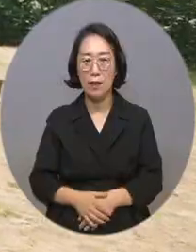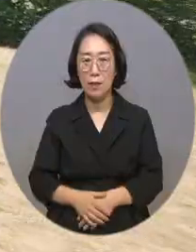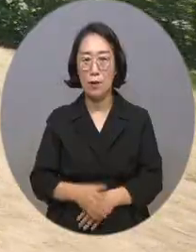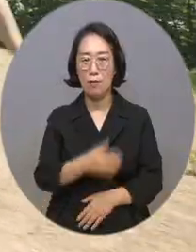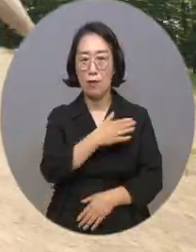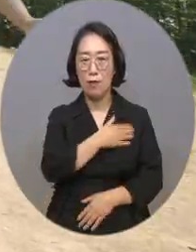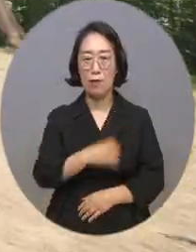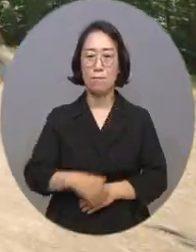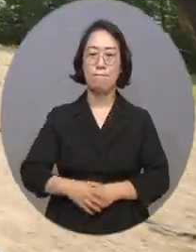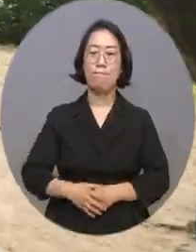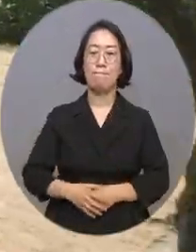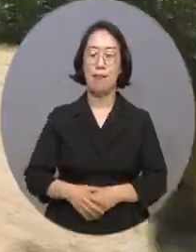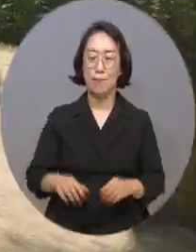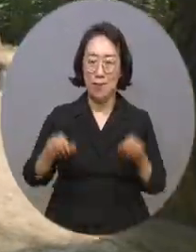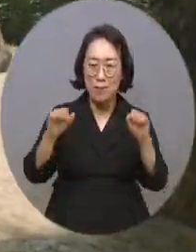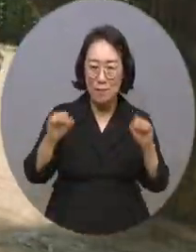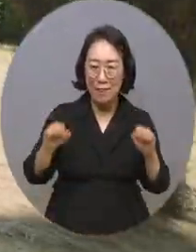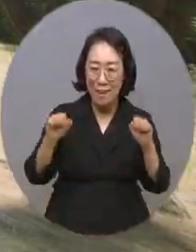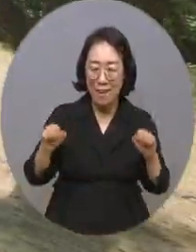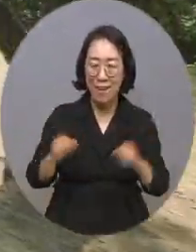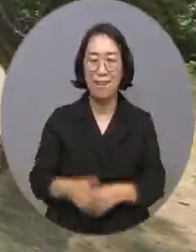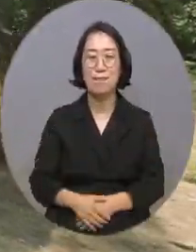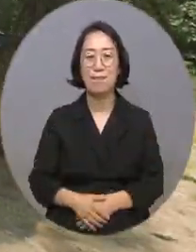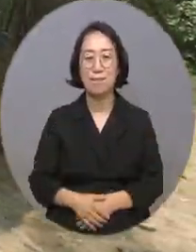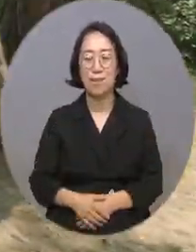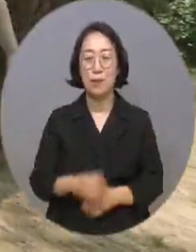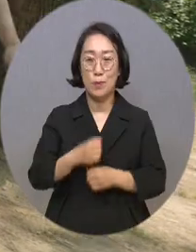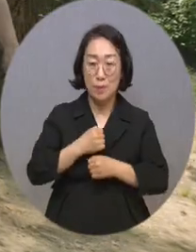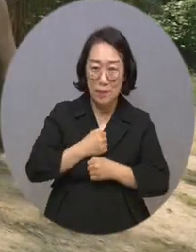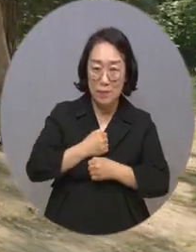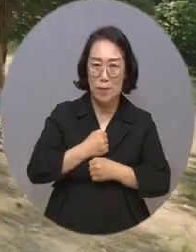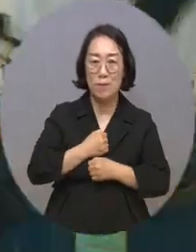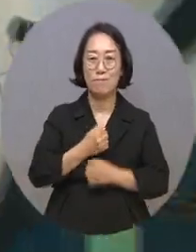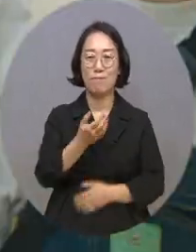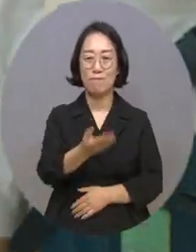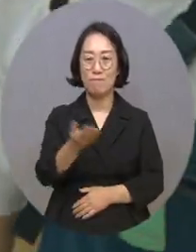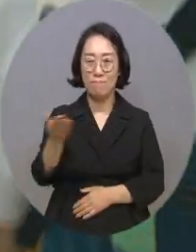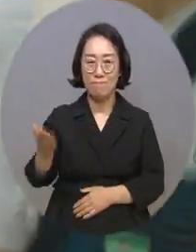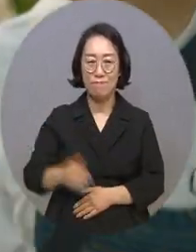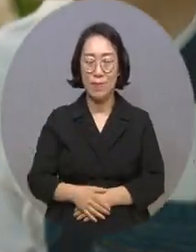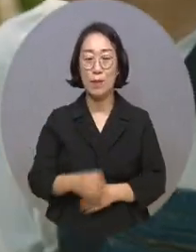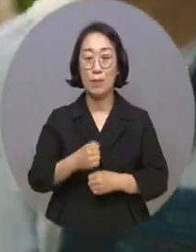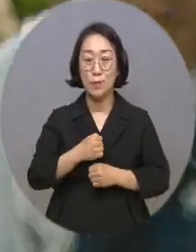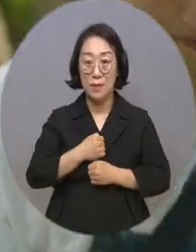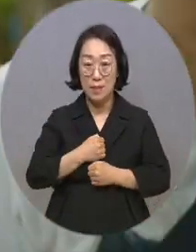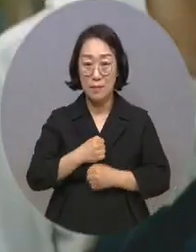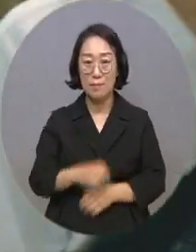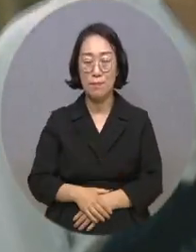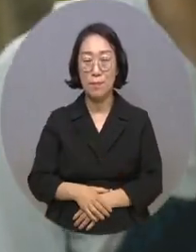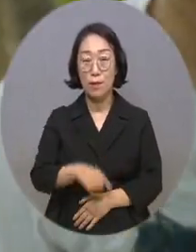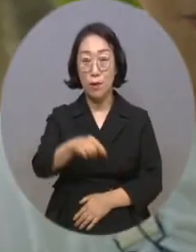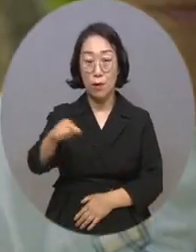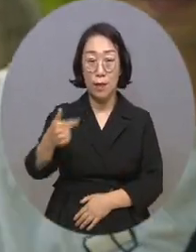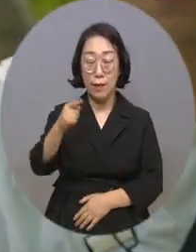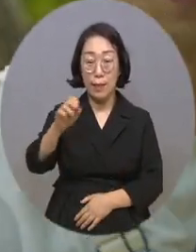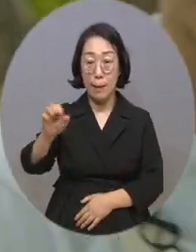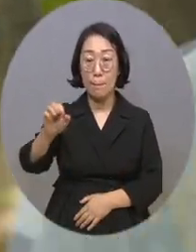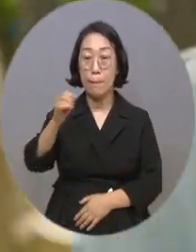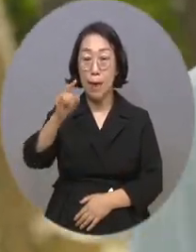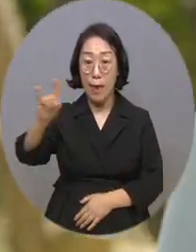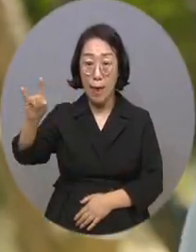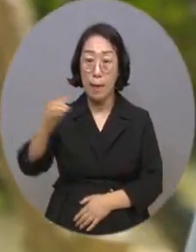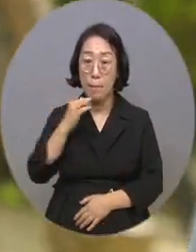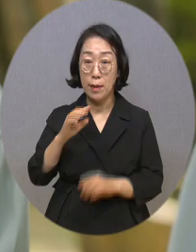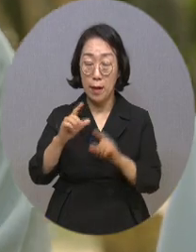제가. 아이고 안녕하십니까? 안녕하세요. 예. 조심하십시오. 안녕하세요. 네, 조심히 하십시오. 여기는 근데 남의 국민뿐만